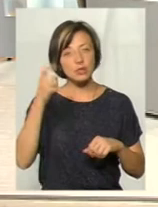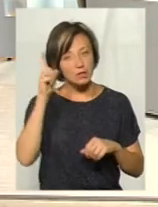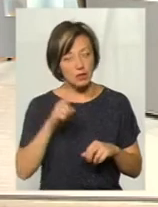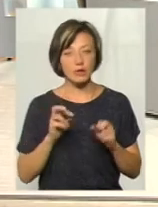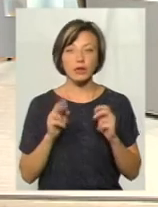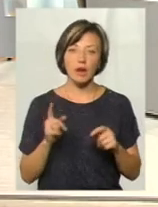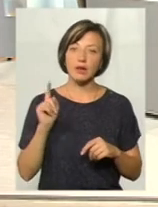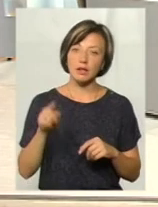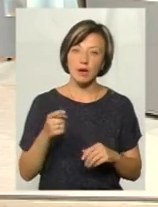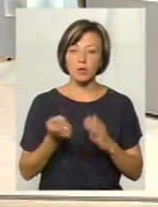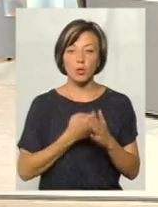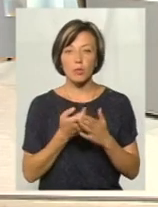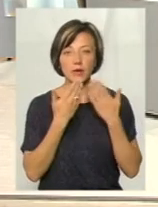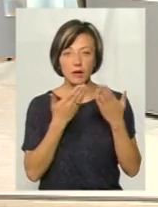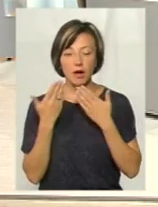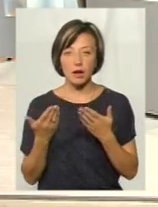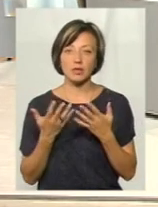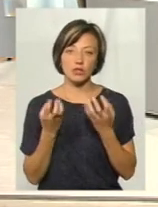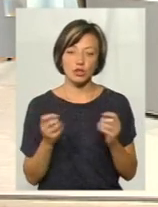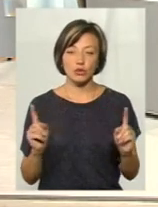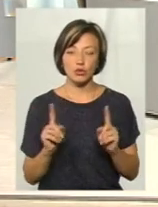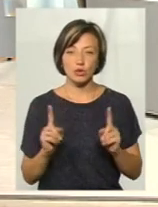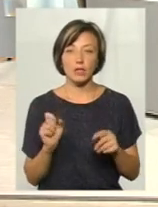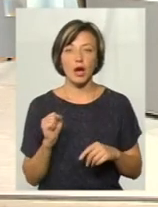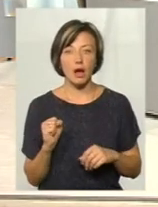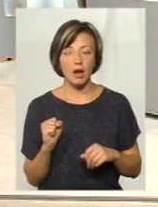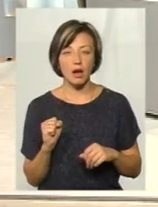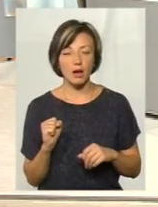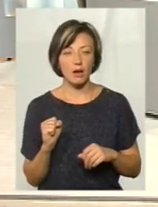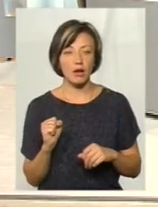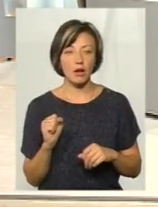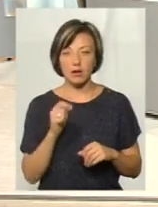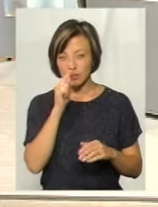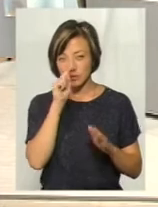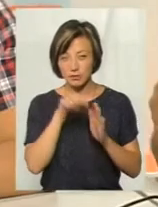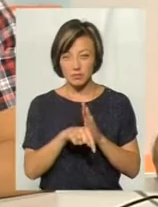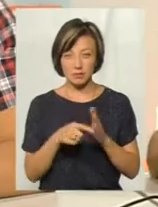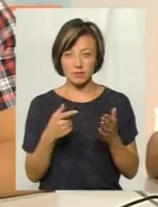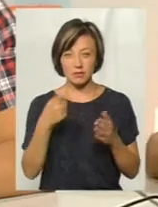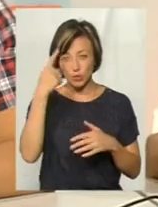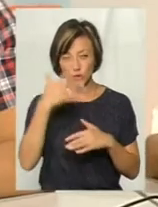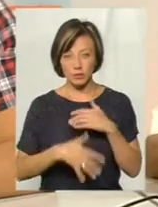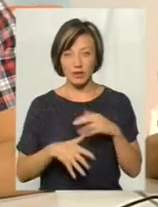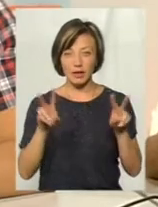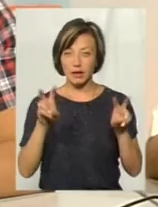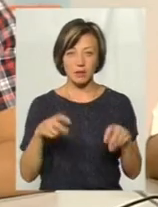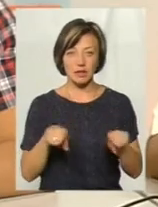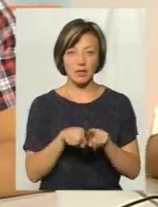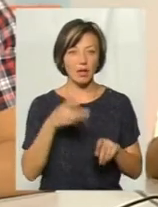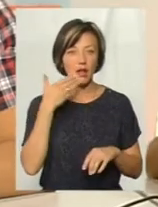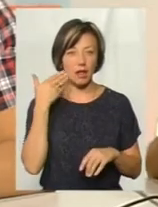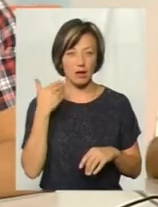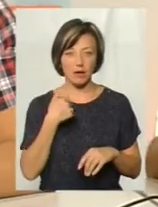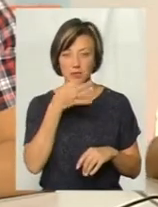як там допитати, там ще там щось, а в'їхати в саму тему екологічну, це не так легко. От